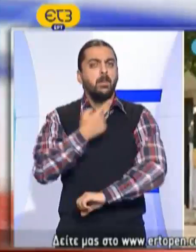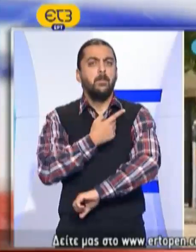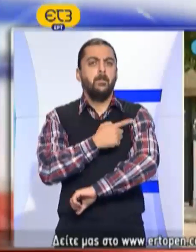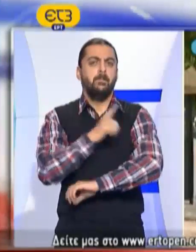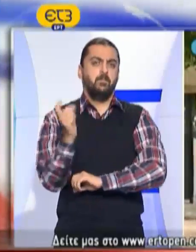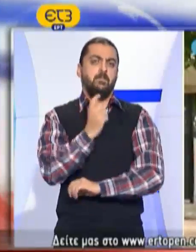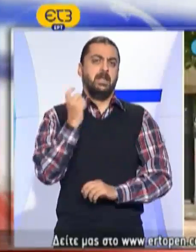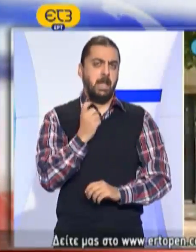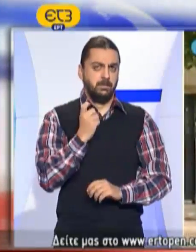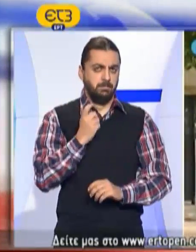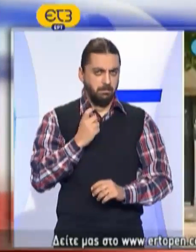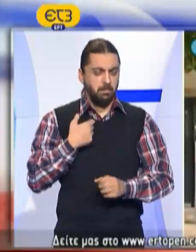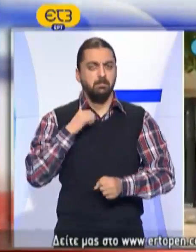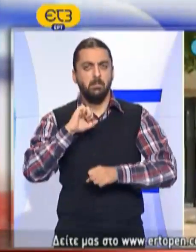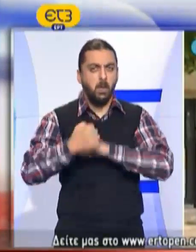νοσοκομείου